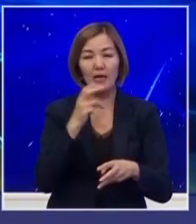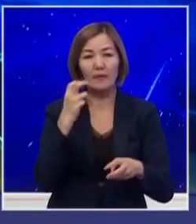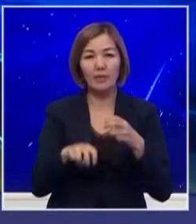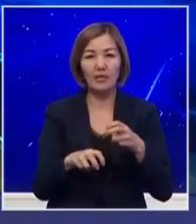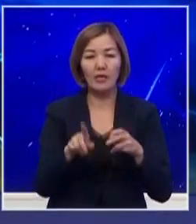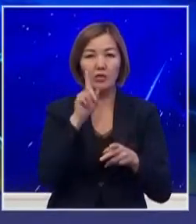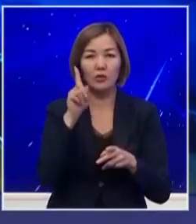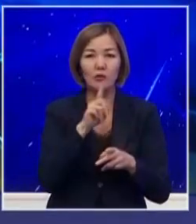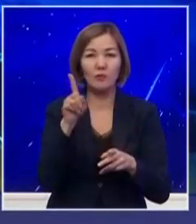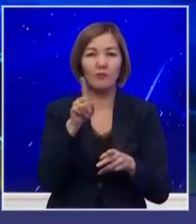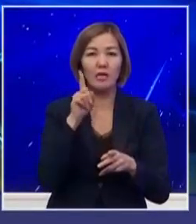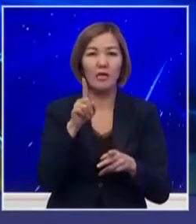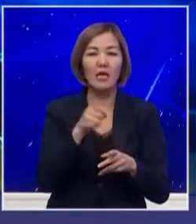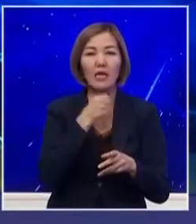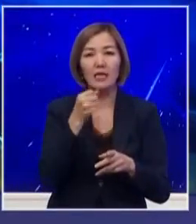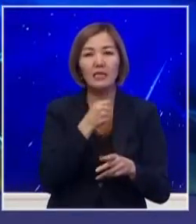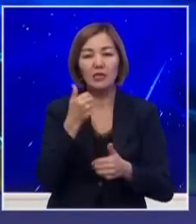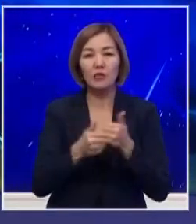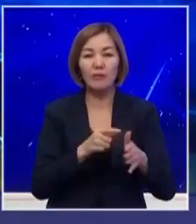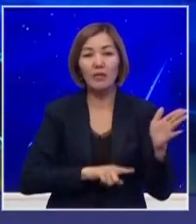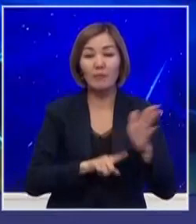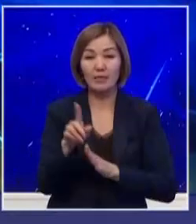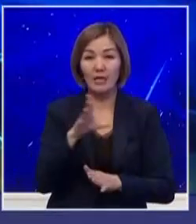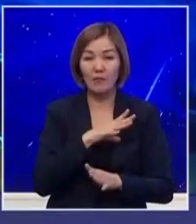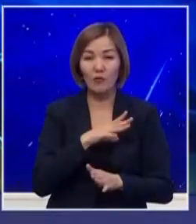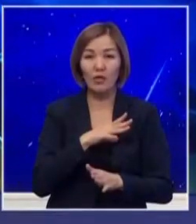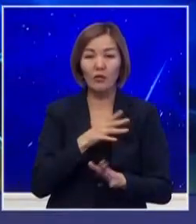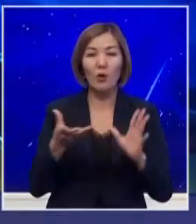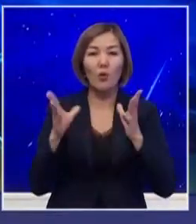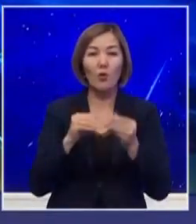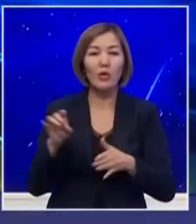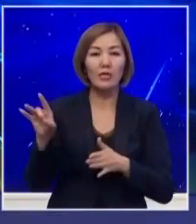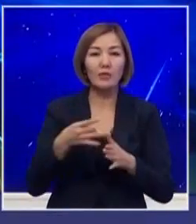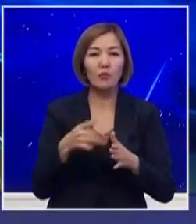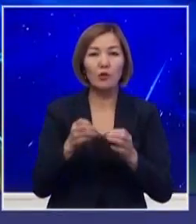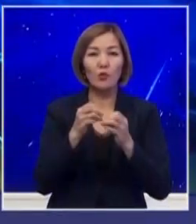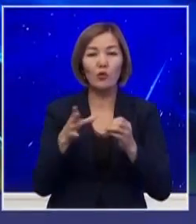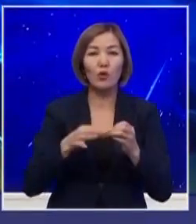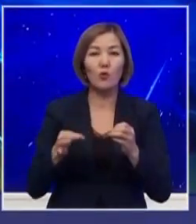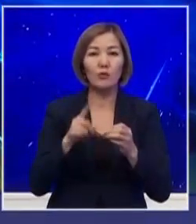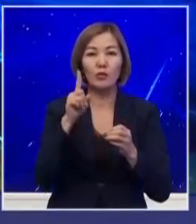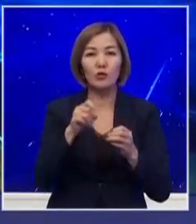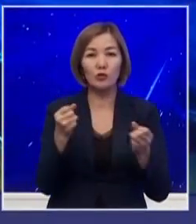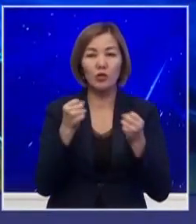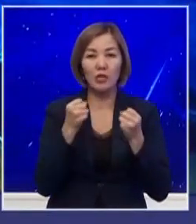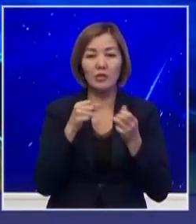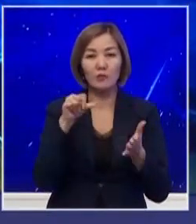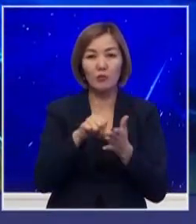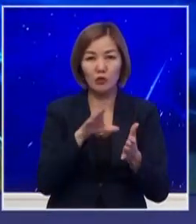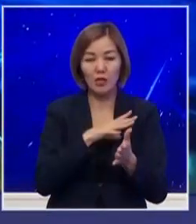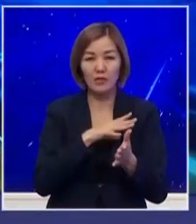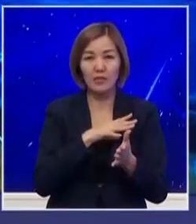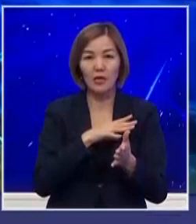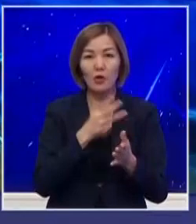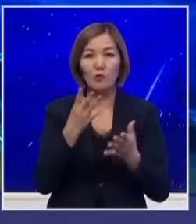зақымдалған жасөспірімдер, жастар және ересектер арасында чемпионат басталған. Оған республиканың 12 облысынан 100-ден аса